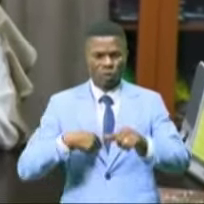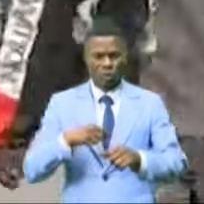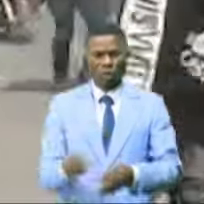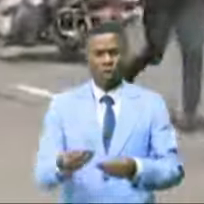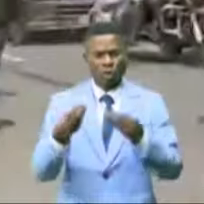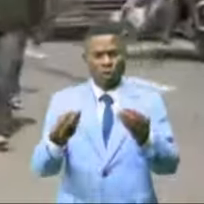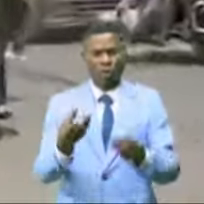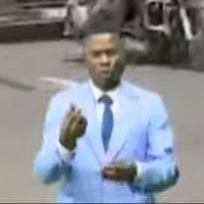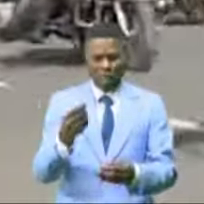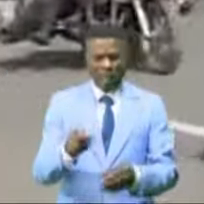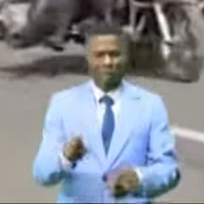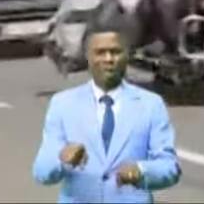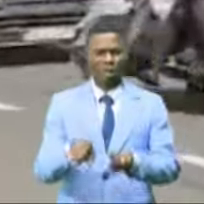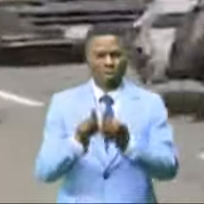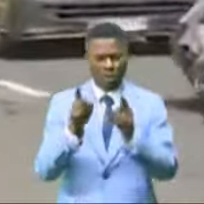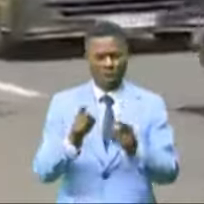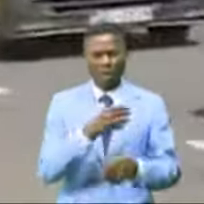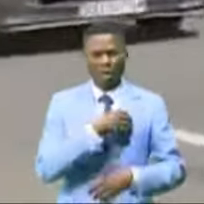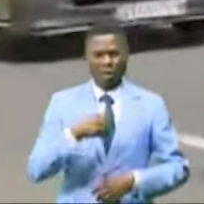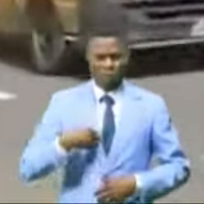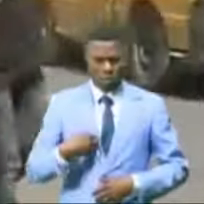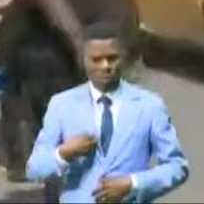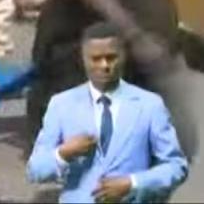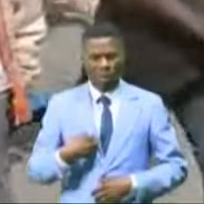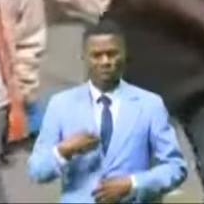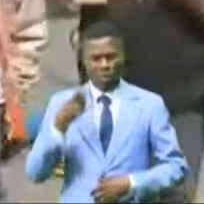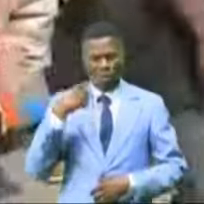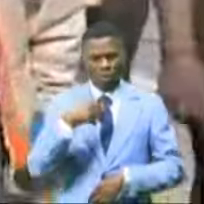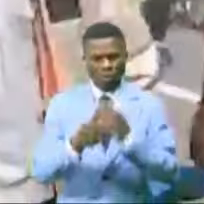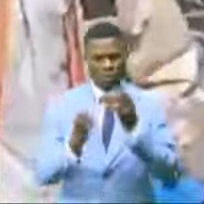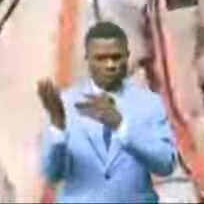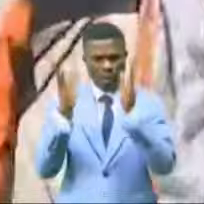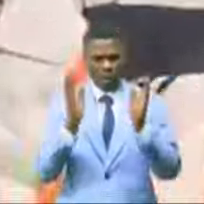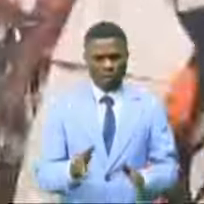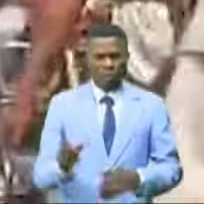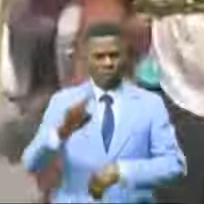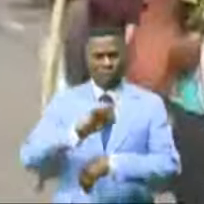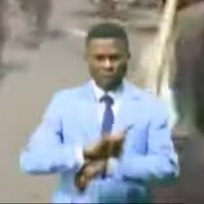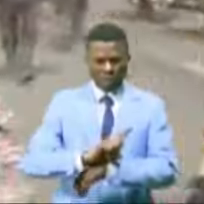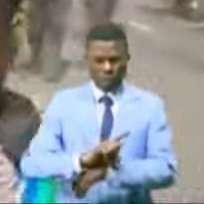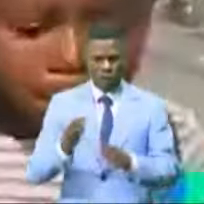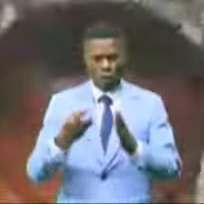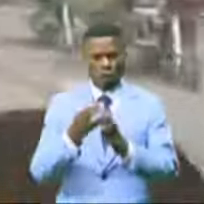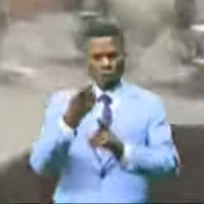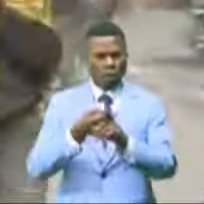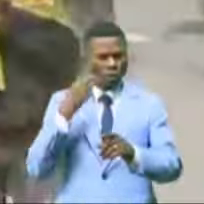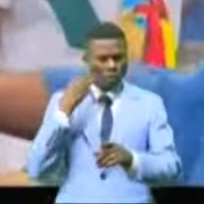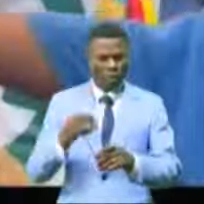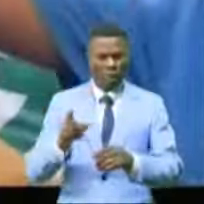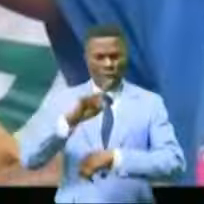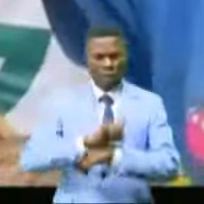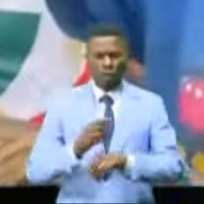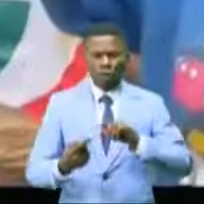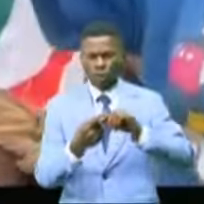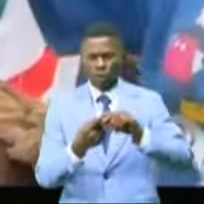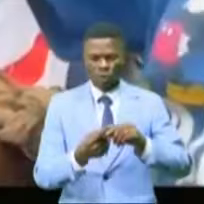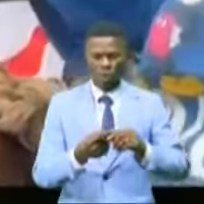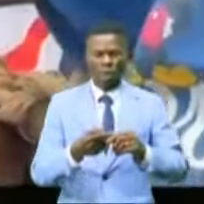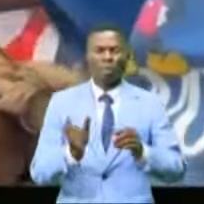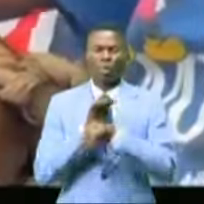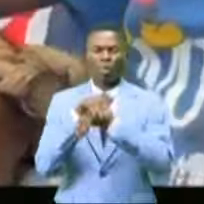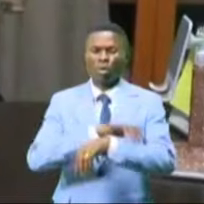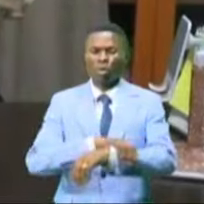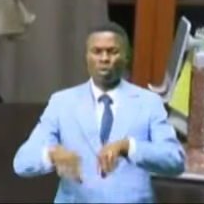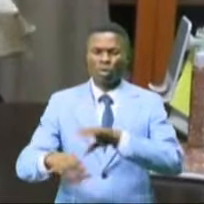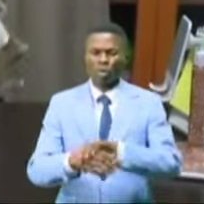aux femmes. La journée du 8 mars était aussi une occasion d'avoir une pensée pieuse pour toutes les femmes victimes des conflits de l'Est